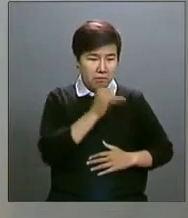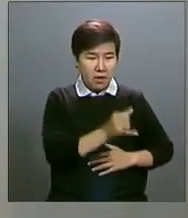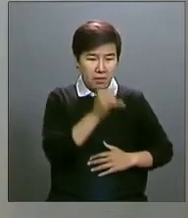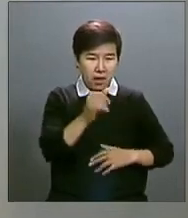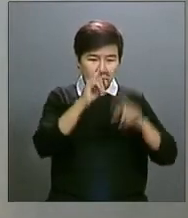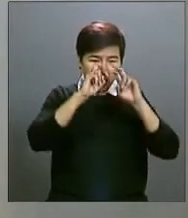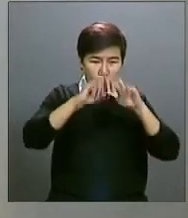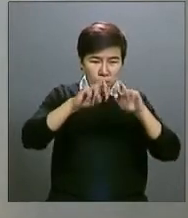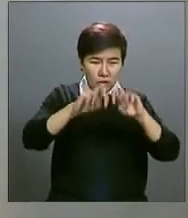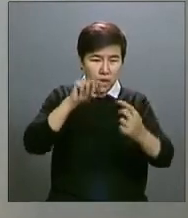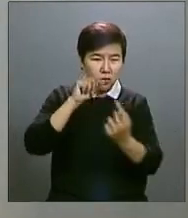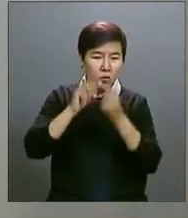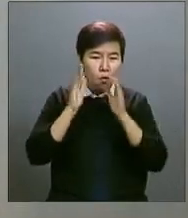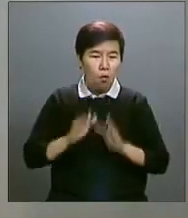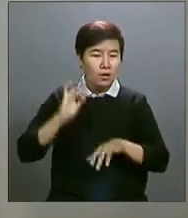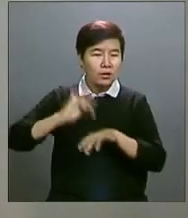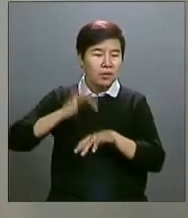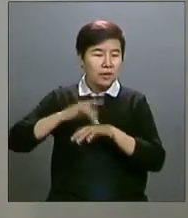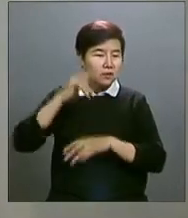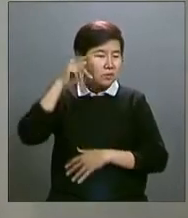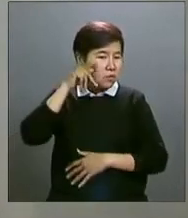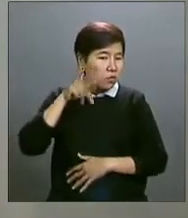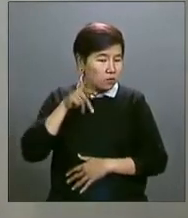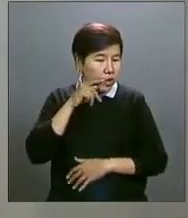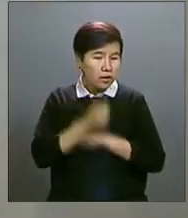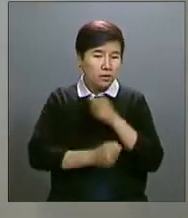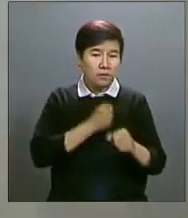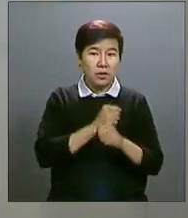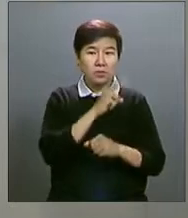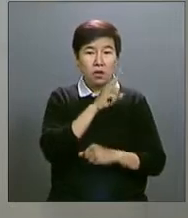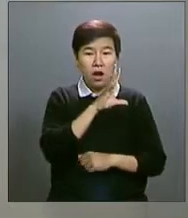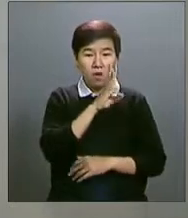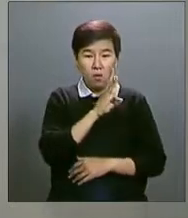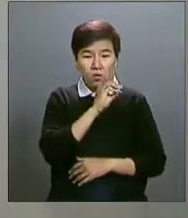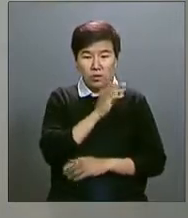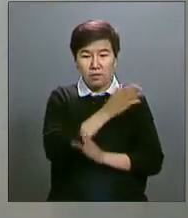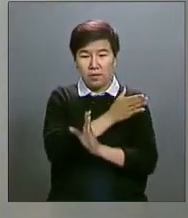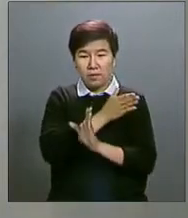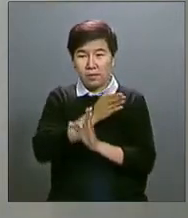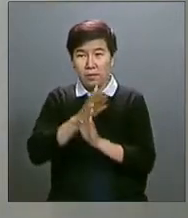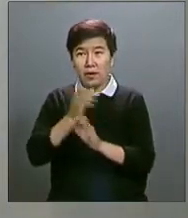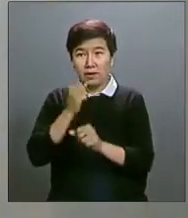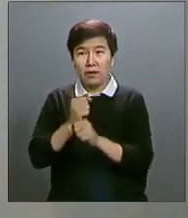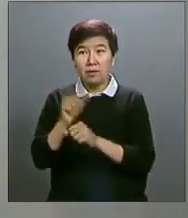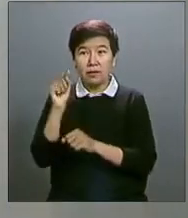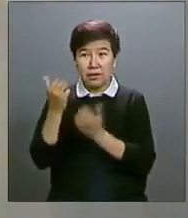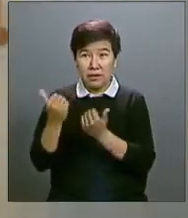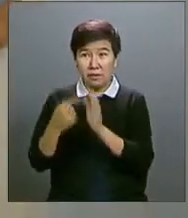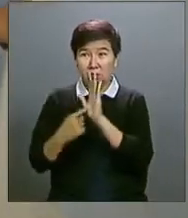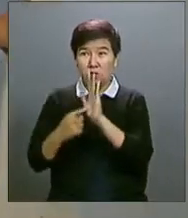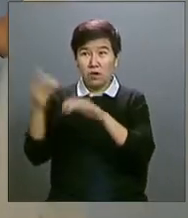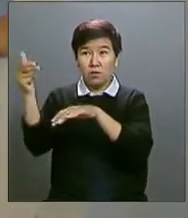าเมื่อปี2560ค่ะส่วนหนึ่งก็นำมาแสดงผ่านในเทศกาลแล้วก็หนึ่งในนั้นก็คือคลิปวิดีโอนี้นะคะ